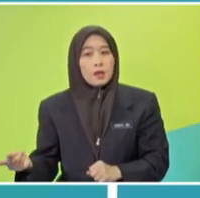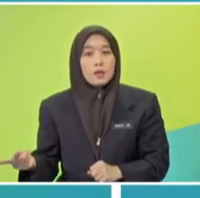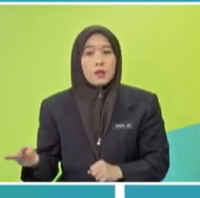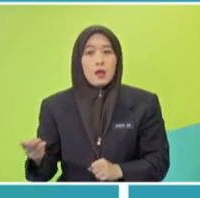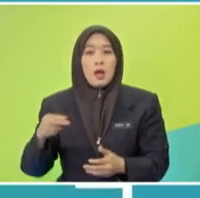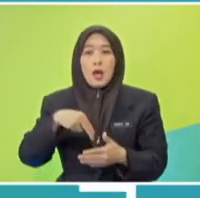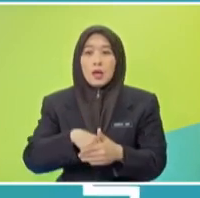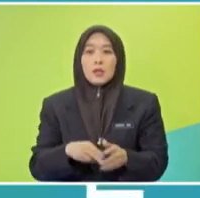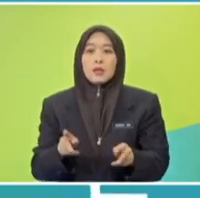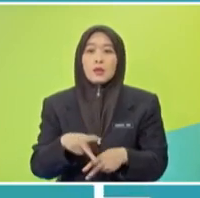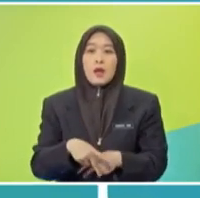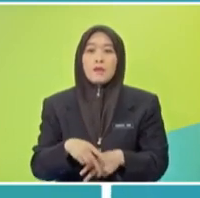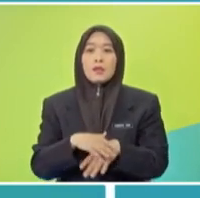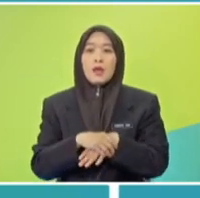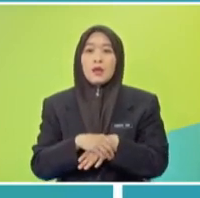Beliau